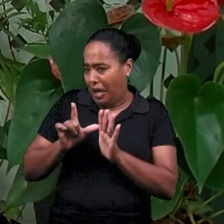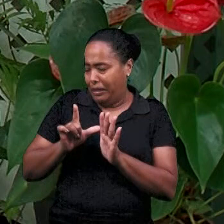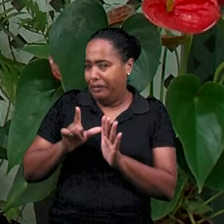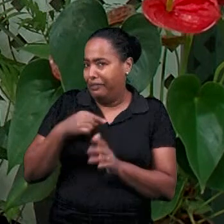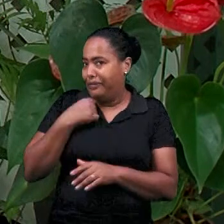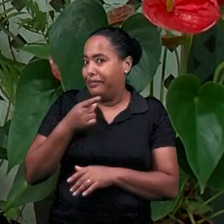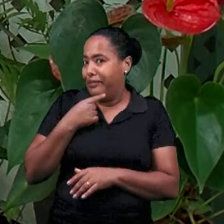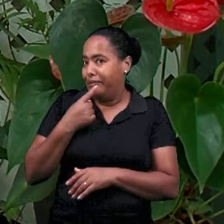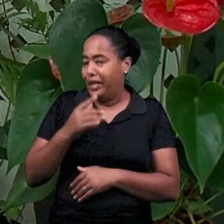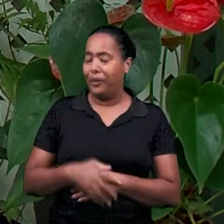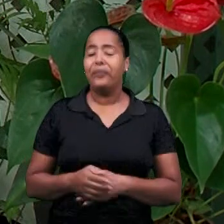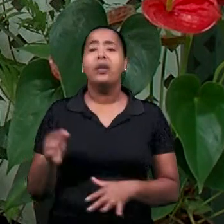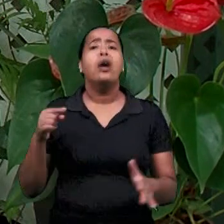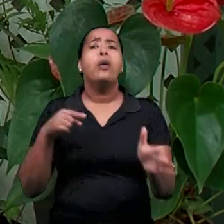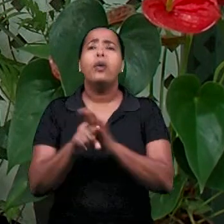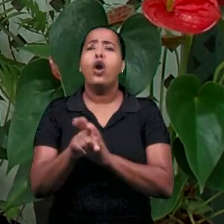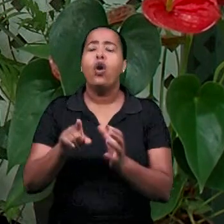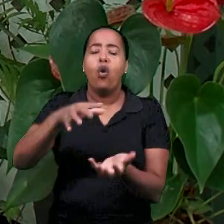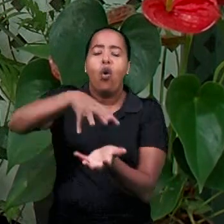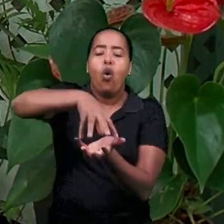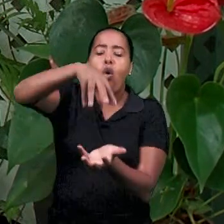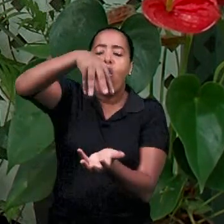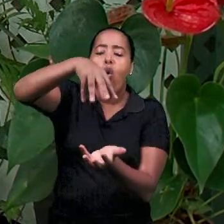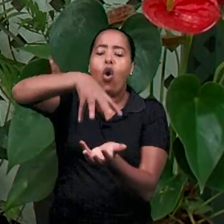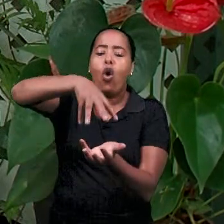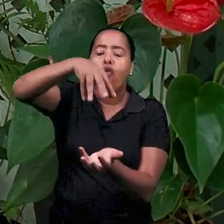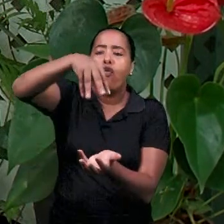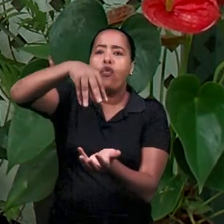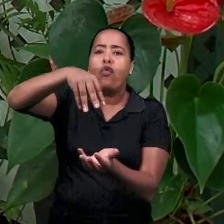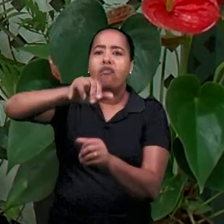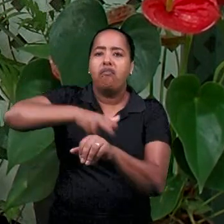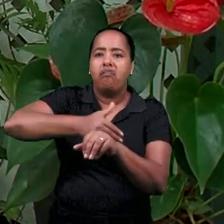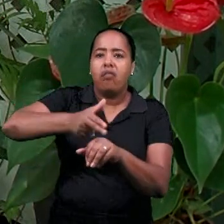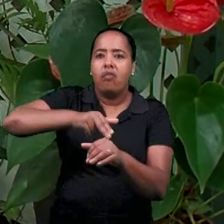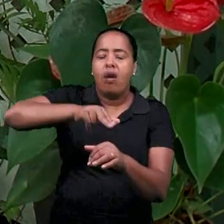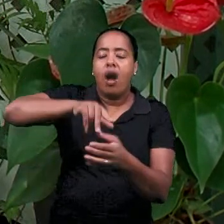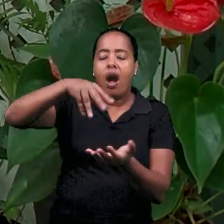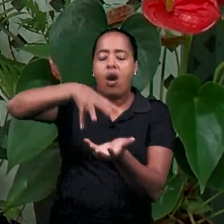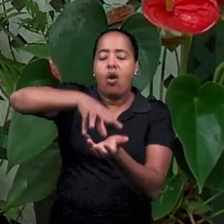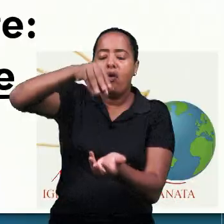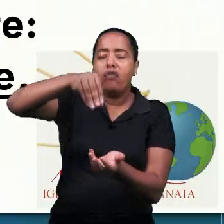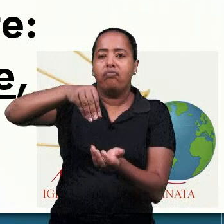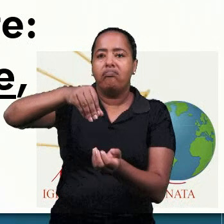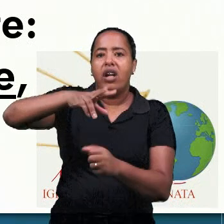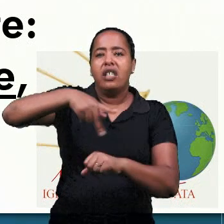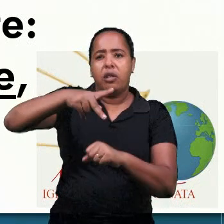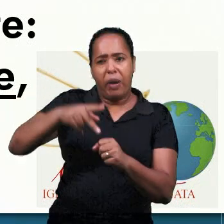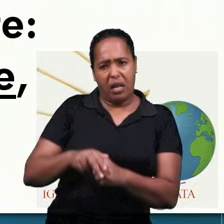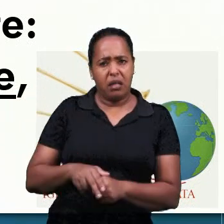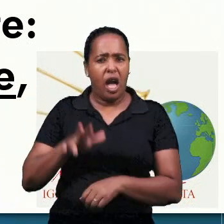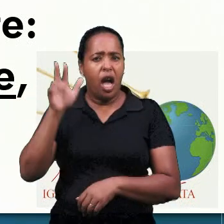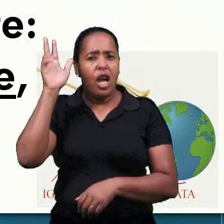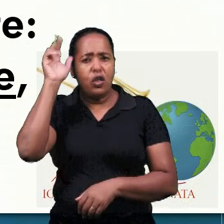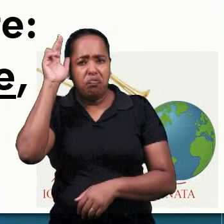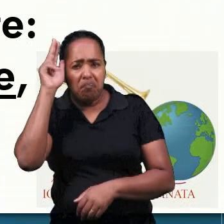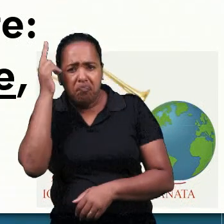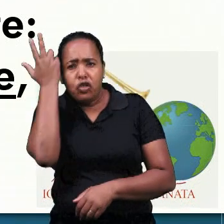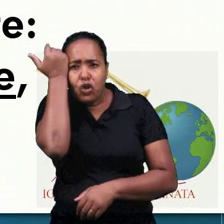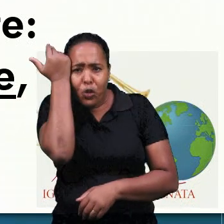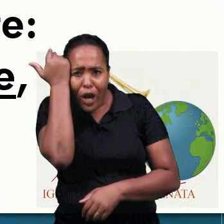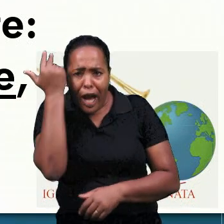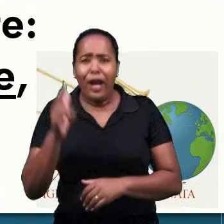J'ai dit que j'allais finir plus tôt, mais ça n'a pas été possible. Donc, la question est l'œuf de la Pâque,